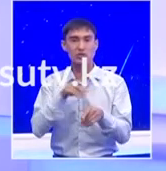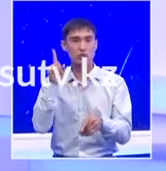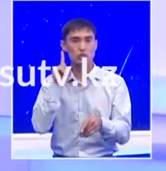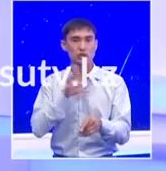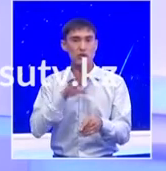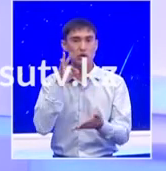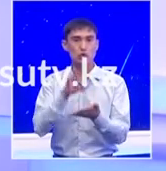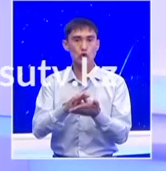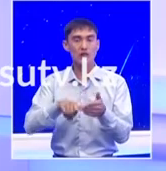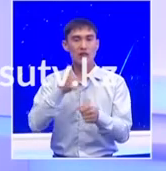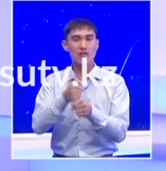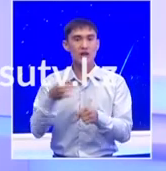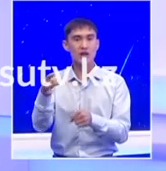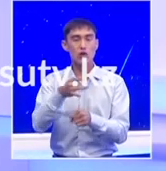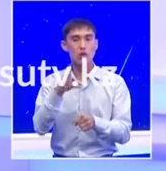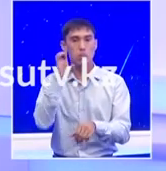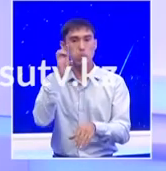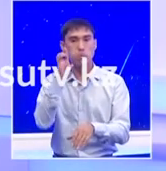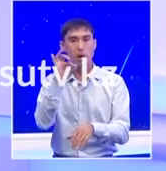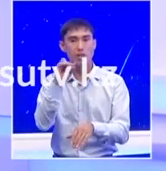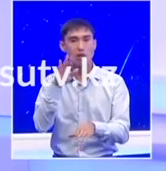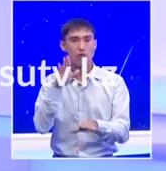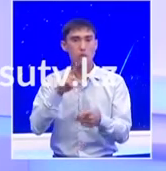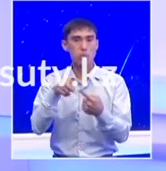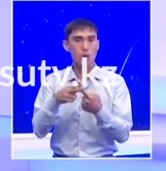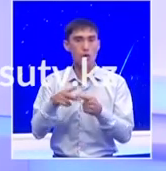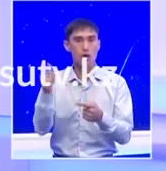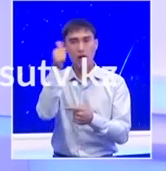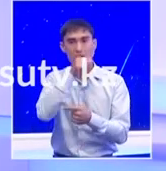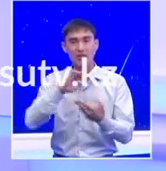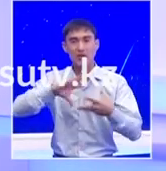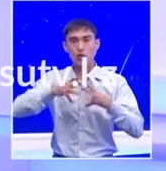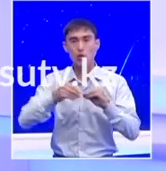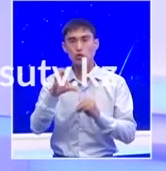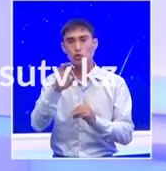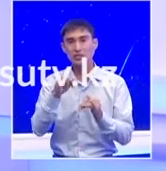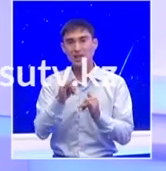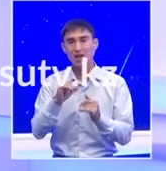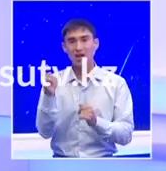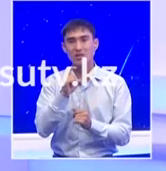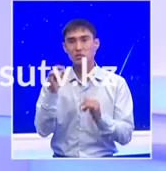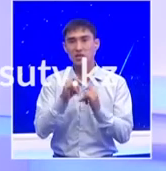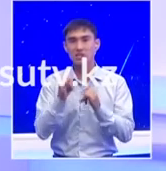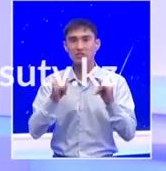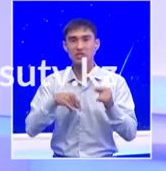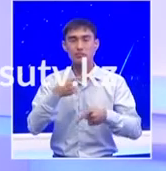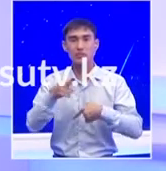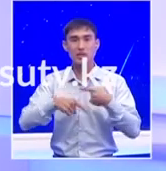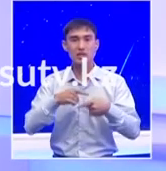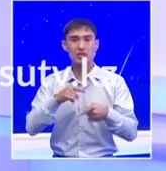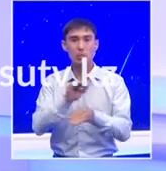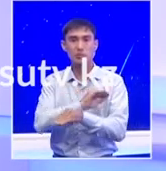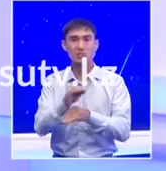главы региона Аманды Баталова о полугодовых итогах социально-экономического развития, а также определены меры по дальнейшему